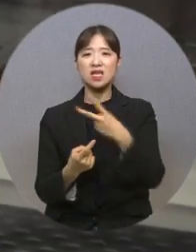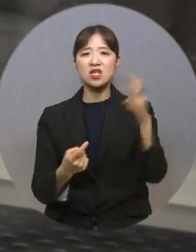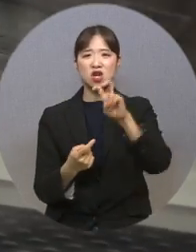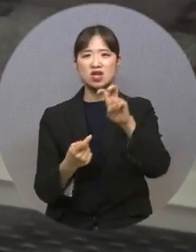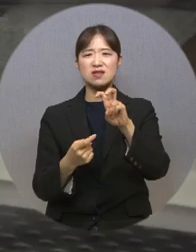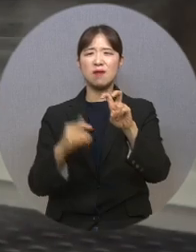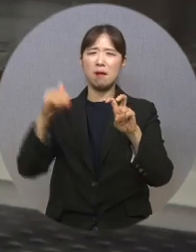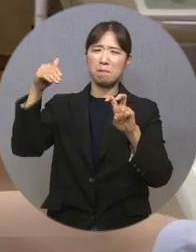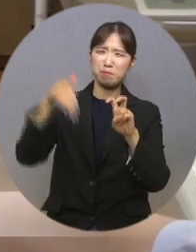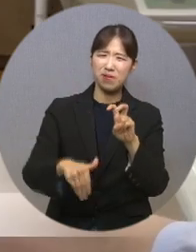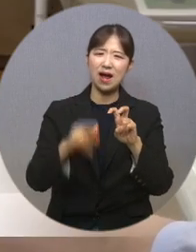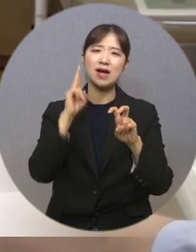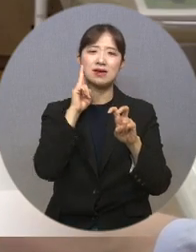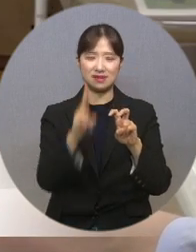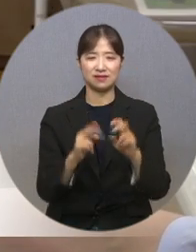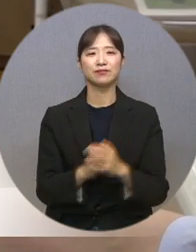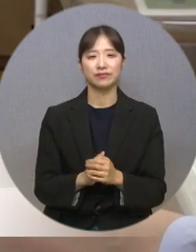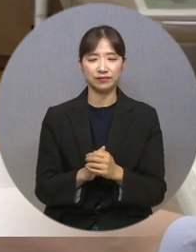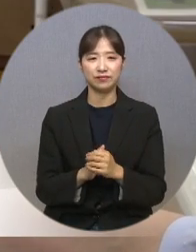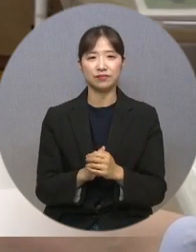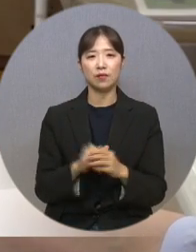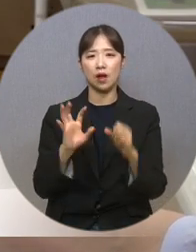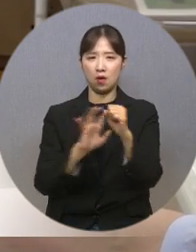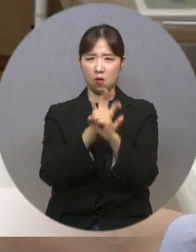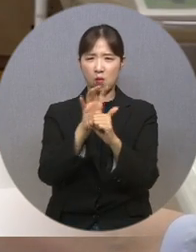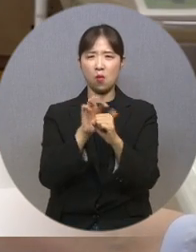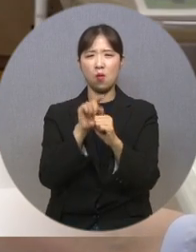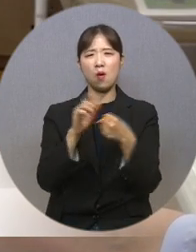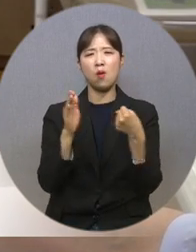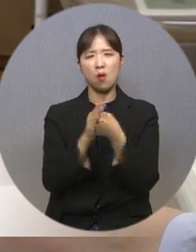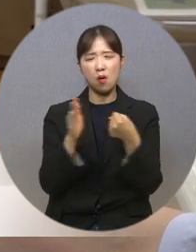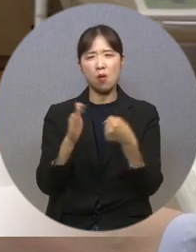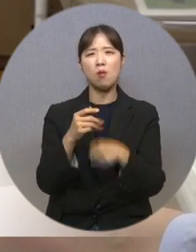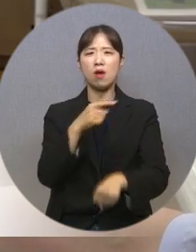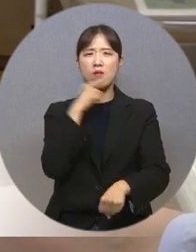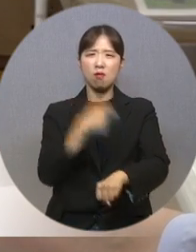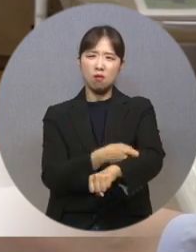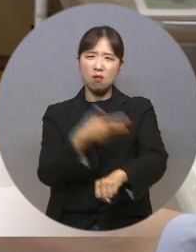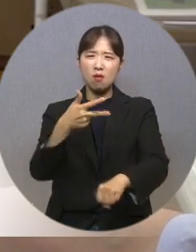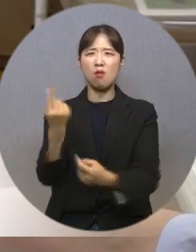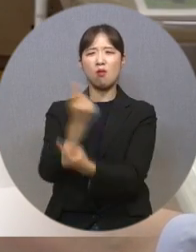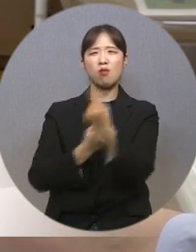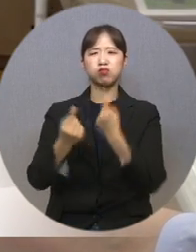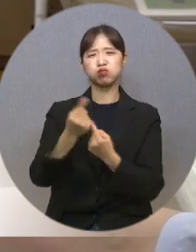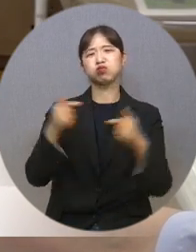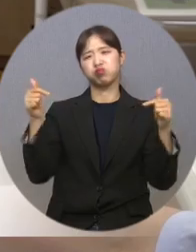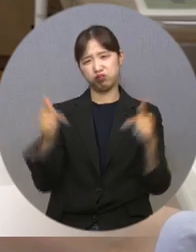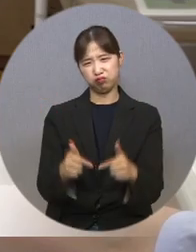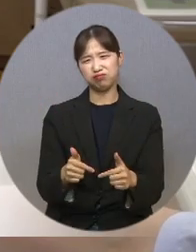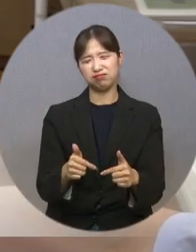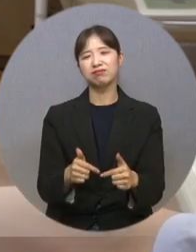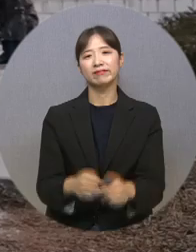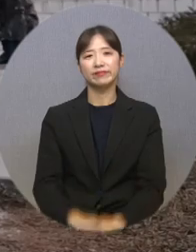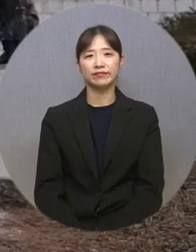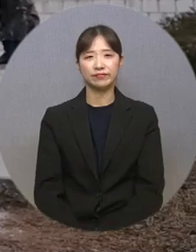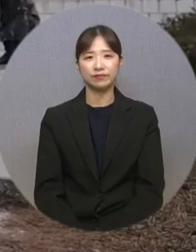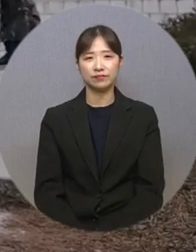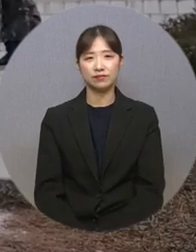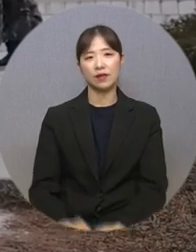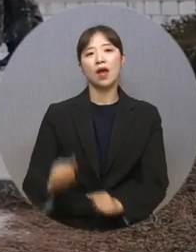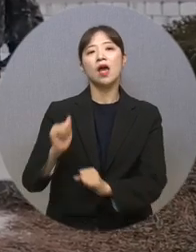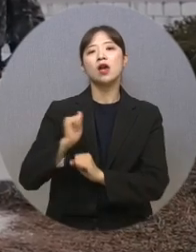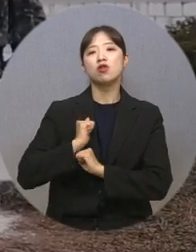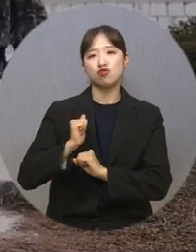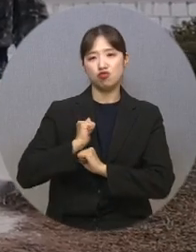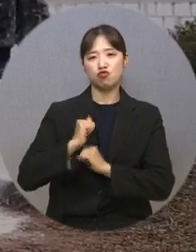빨간불이 들어왔습니다. 그동안 코로나 때문에 헌혈하러 오는 사람들이 줄어서 혈액 수급에 어려움이 많았습니다. 군부대가